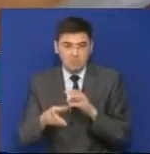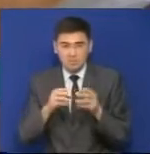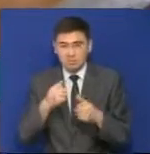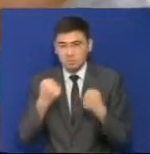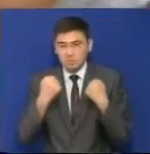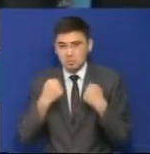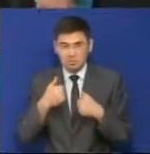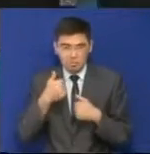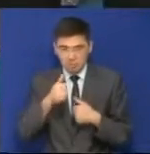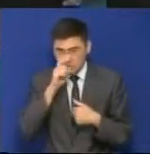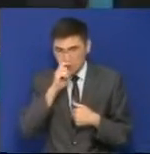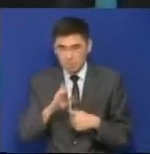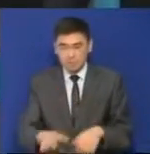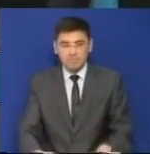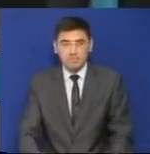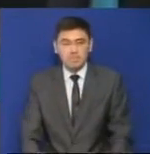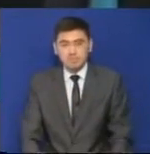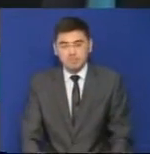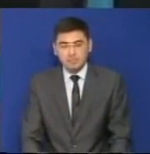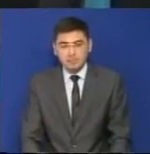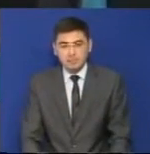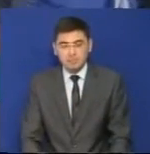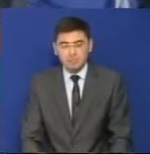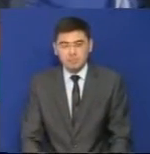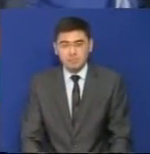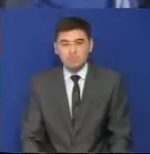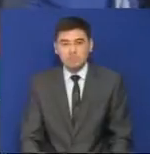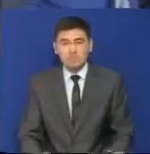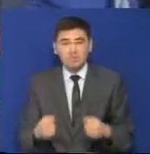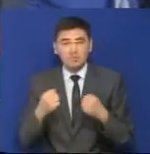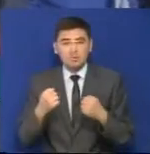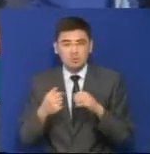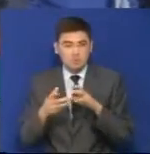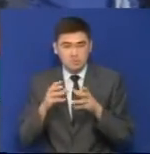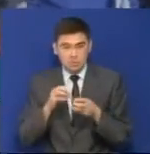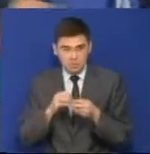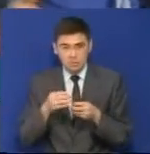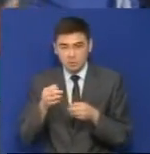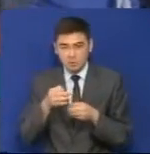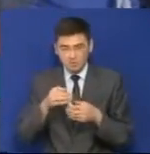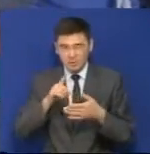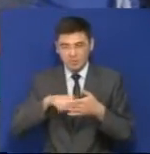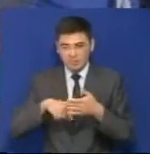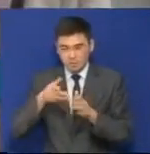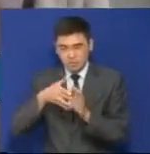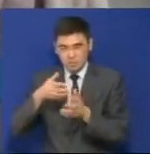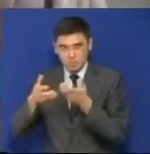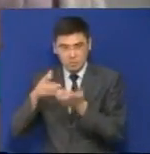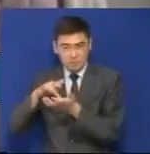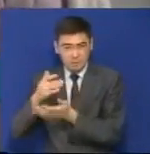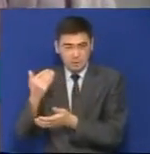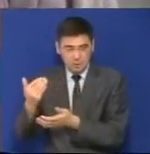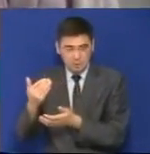тамаша өтіп жатыр. Спорттық шара Салауат қоғамдық қорының қолдауымен өткізілді. Оған облыстық діни мәселелерді зерттеу